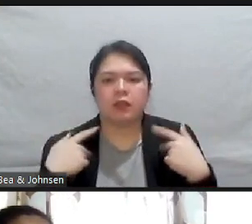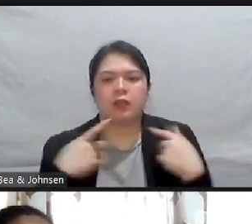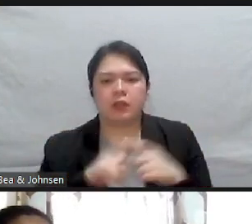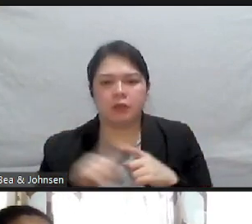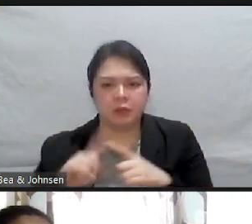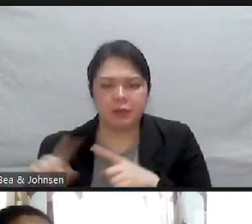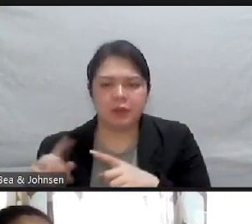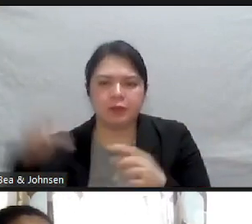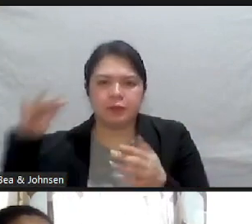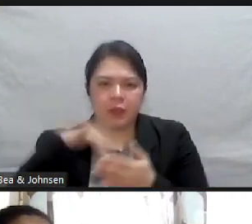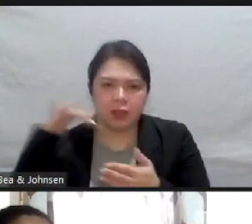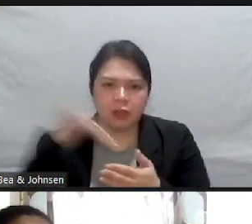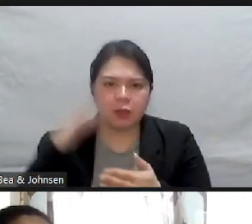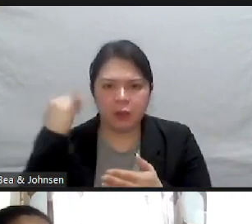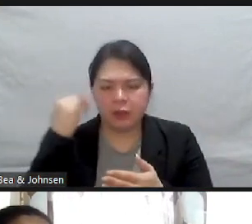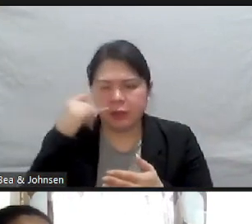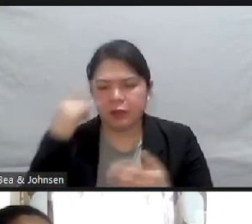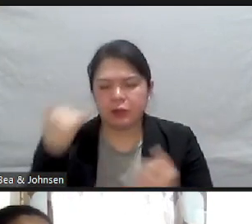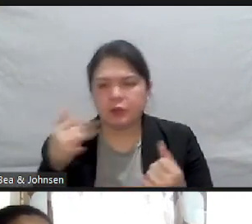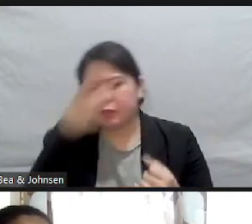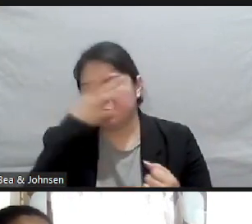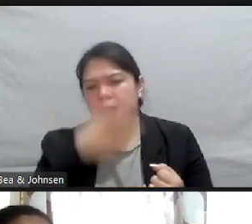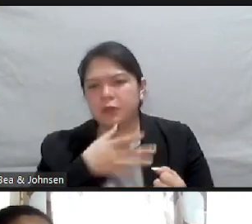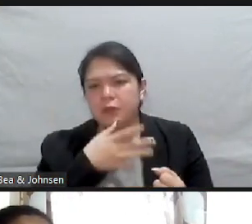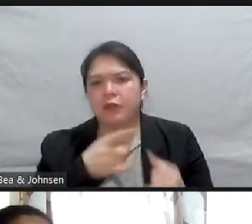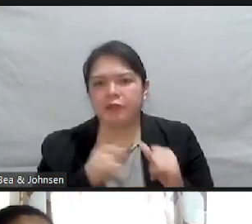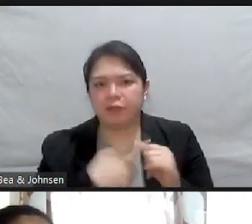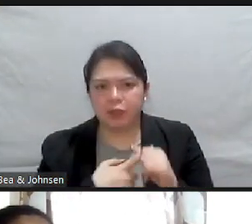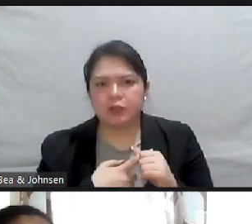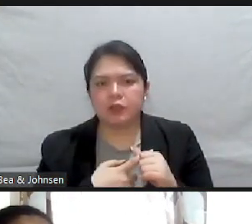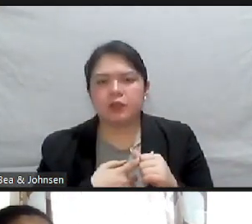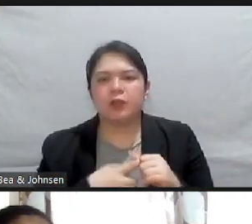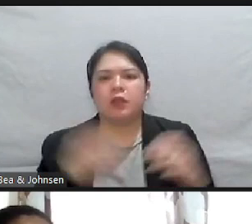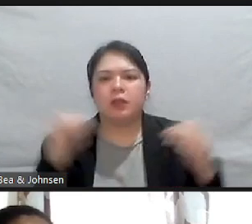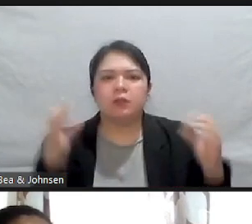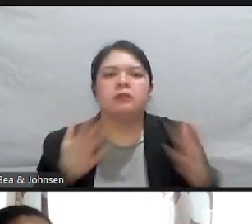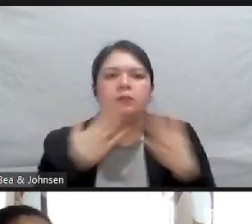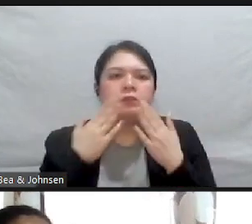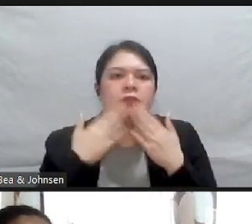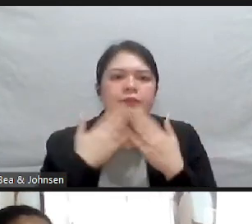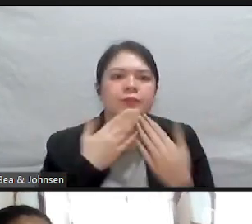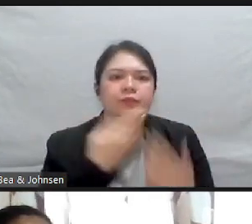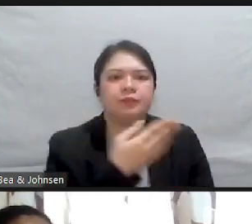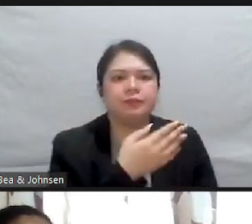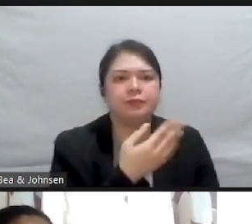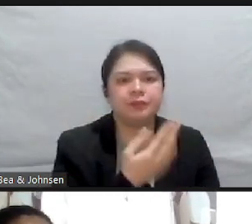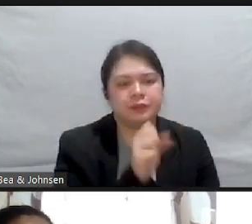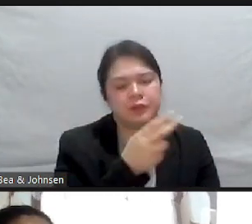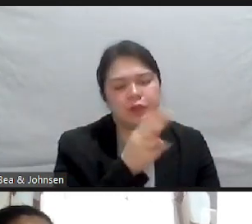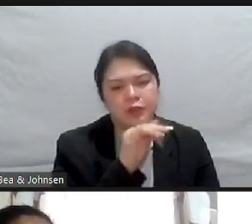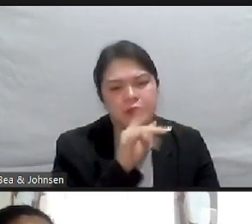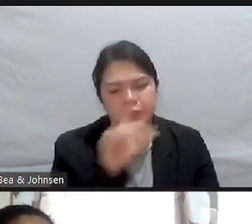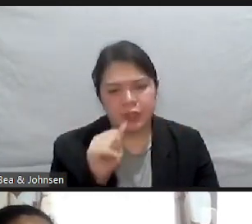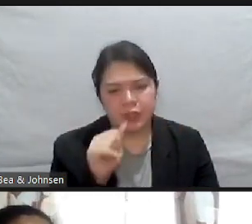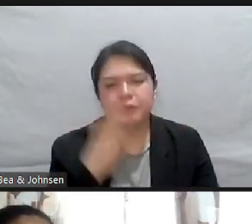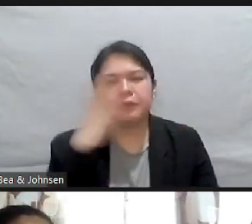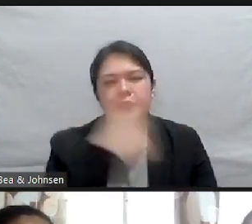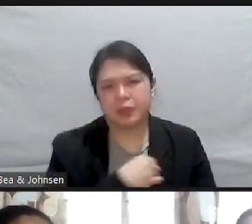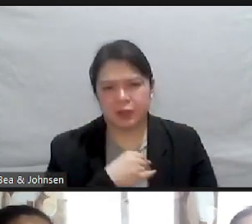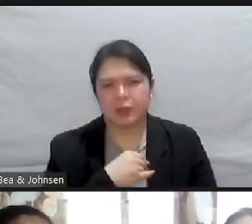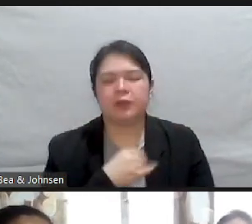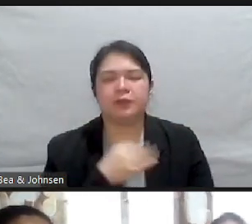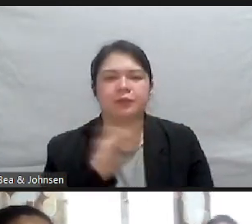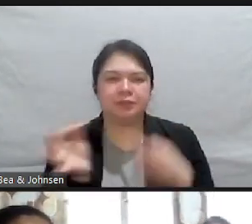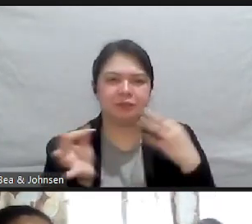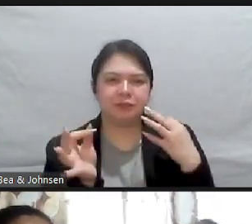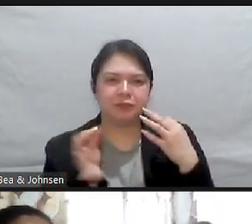mag-aaral, dahil ang mga magulang ang una nilang mga guro. Maraming salamat, Sheila, sa magandang insight na ito,